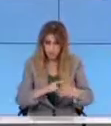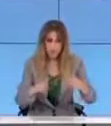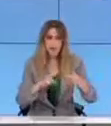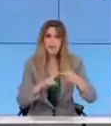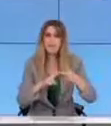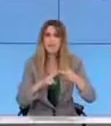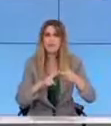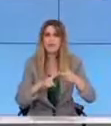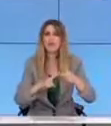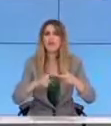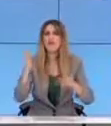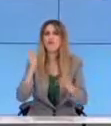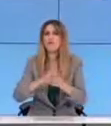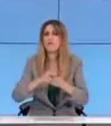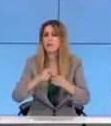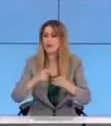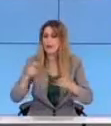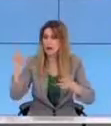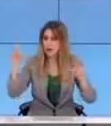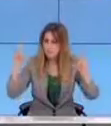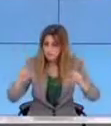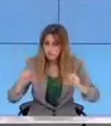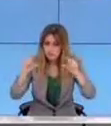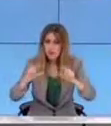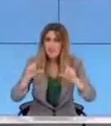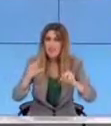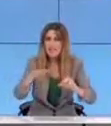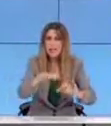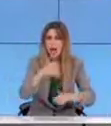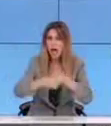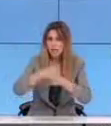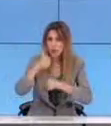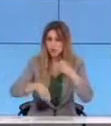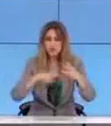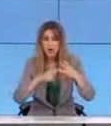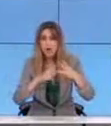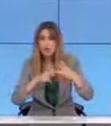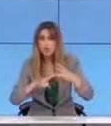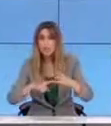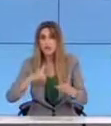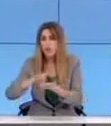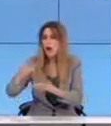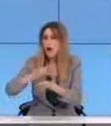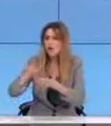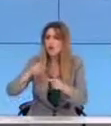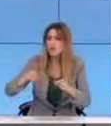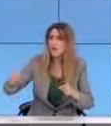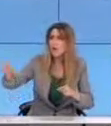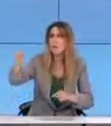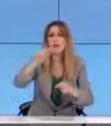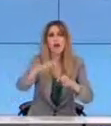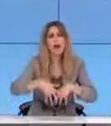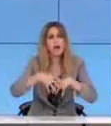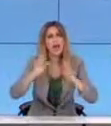και επιτρέψτε μου να δώσω ιδιαίτερο βάρος σε αυτό το τρίτο τομέα, αφορά, αν θέλετε,